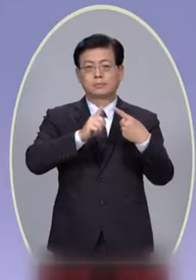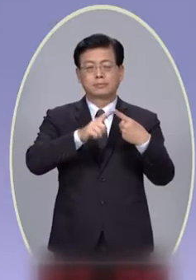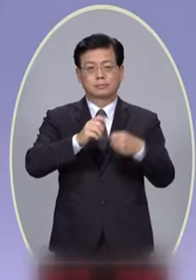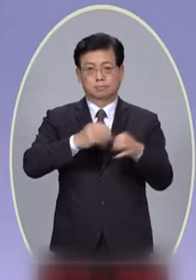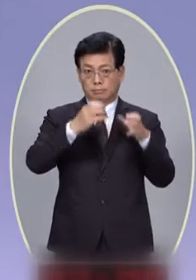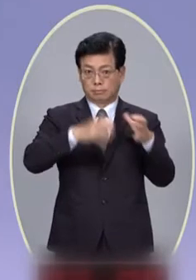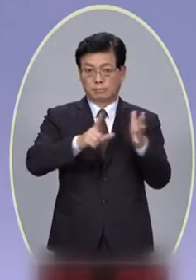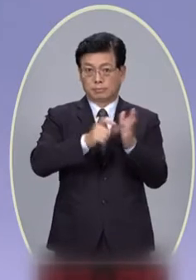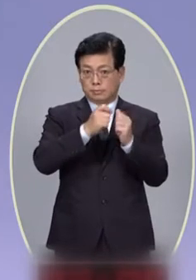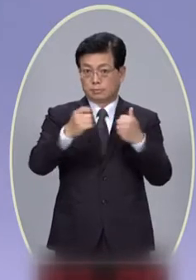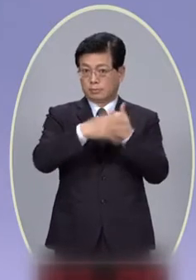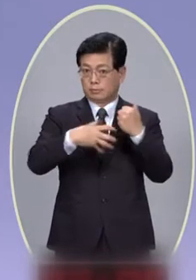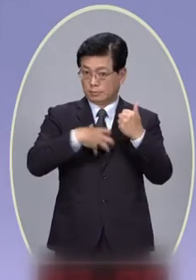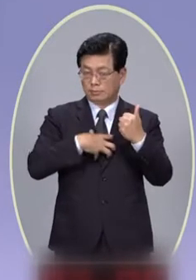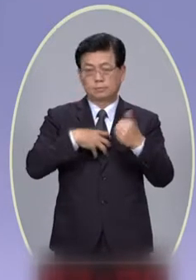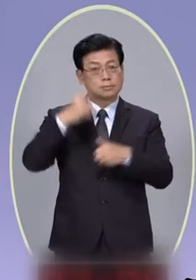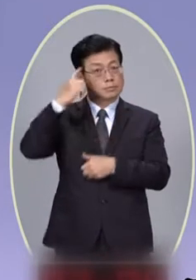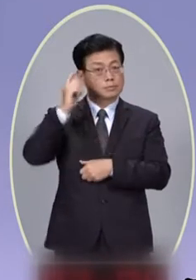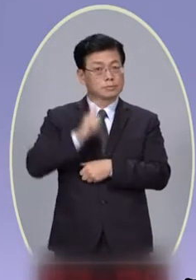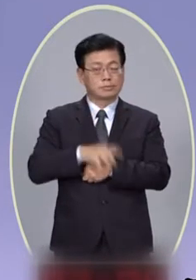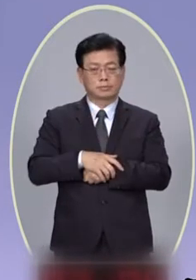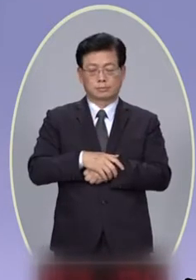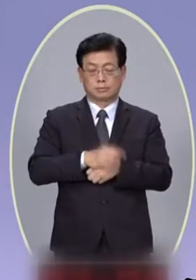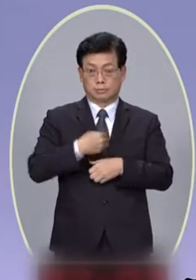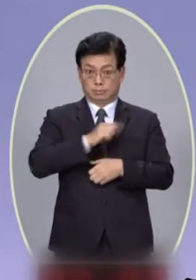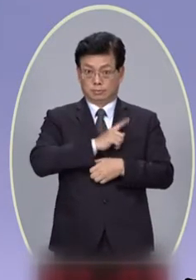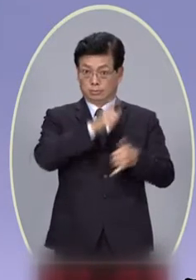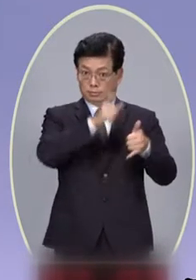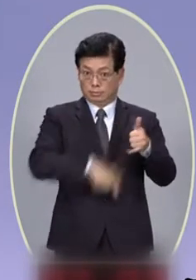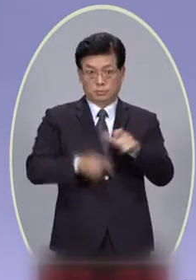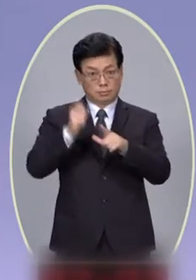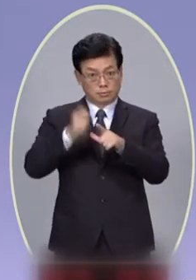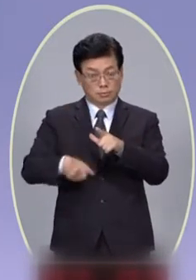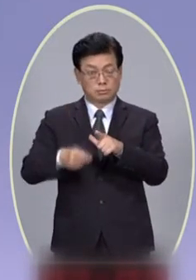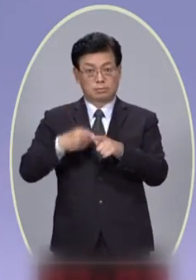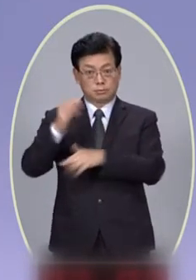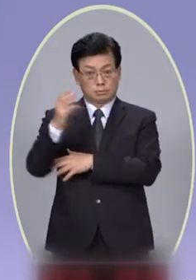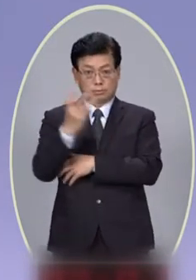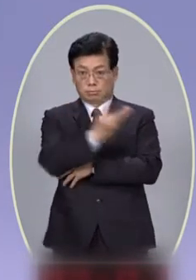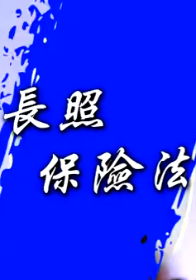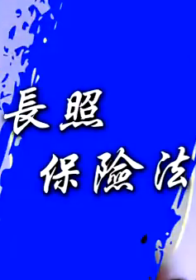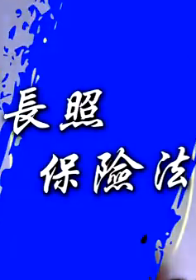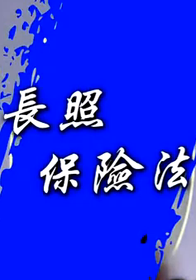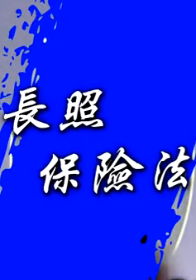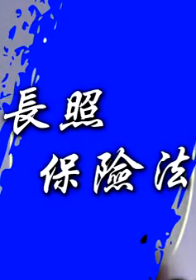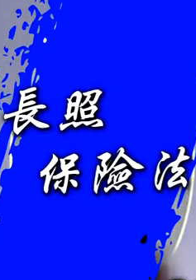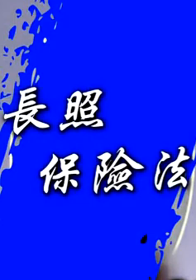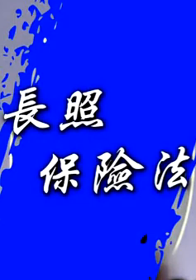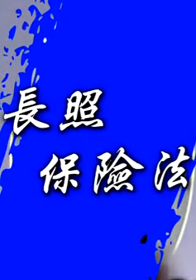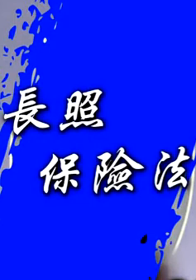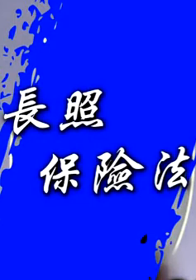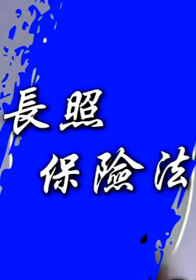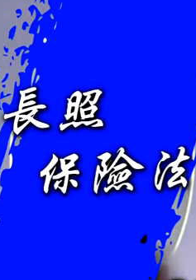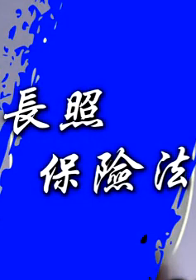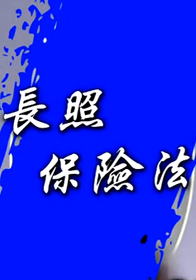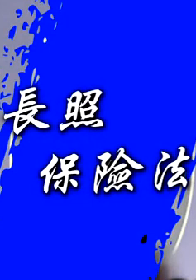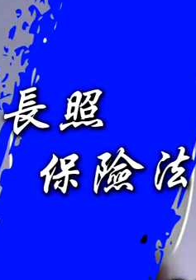开办长照保险，换句话说，个人、企业跟政府三方一起来出钱，